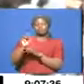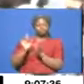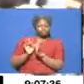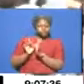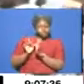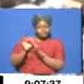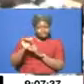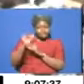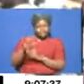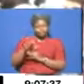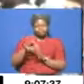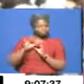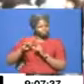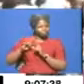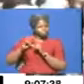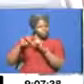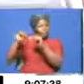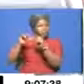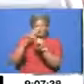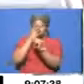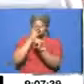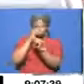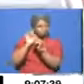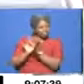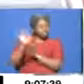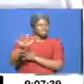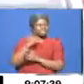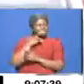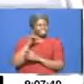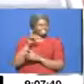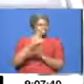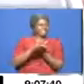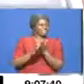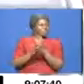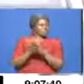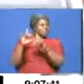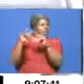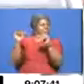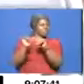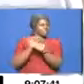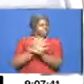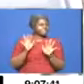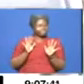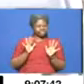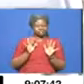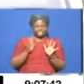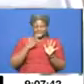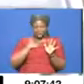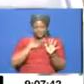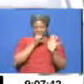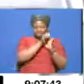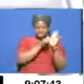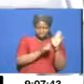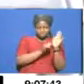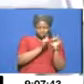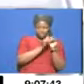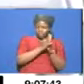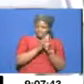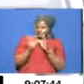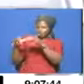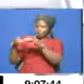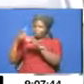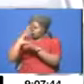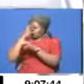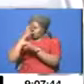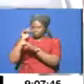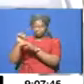model as empty sloganeering. Sera yetu na wale ambayo wanatanga-tanga ni kama